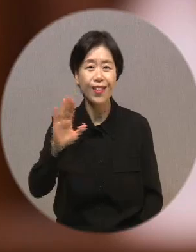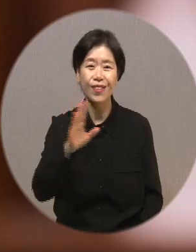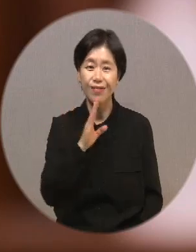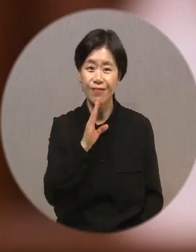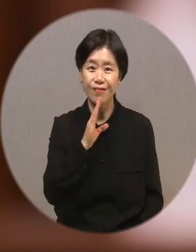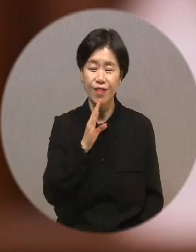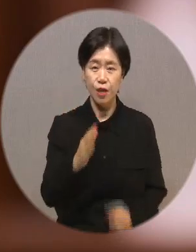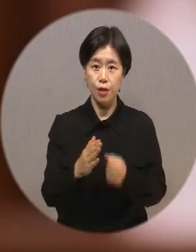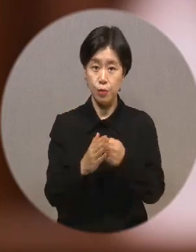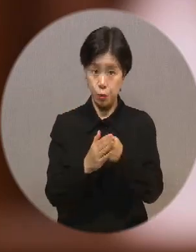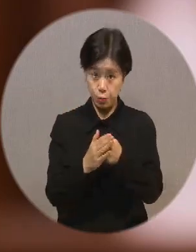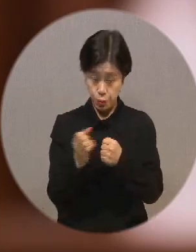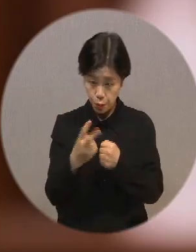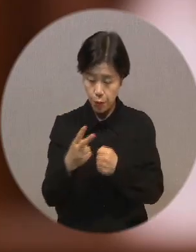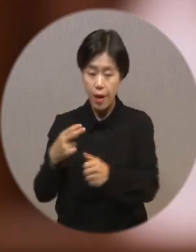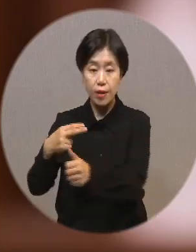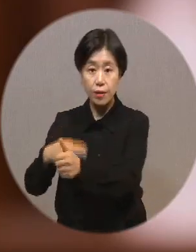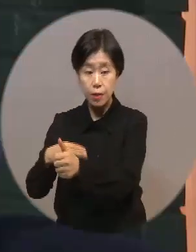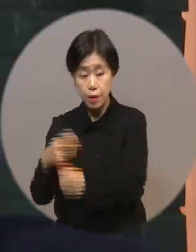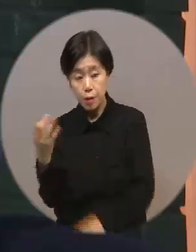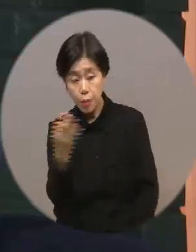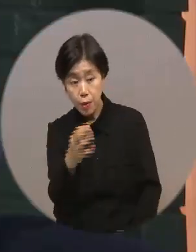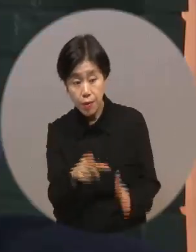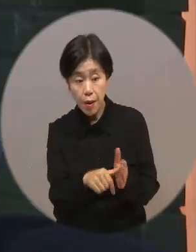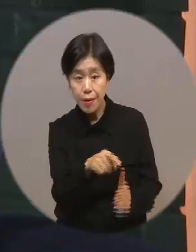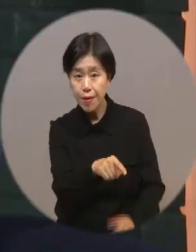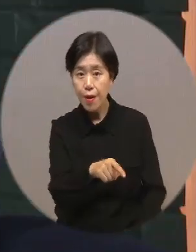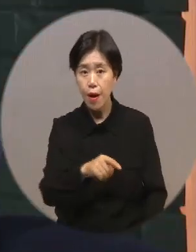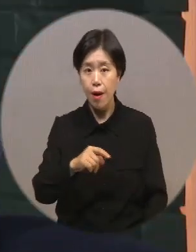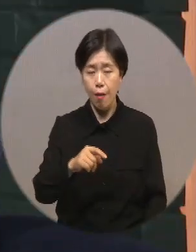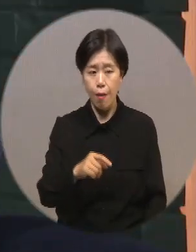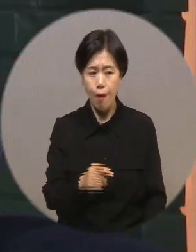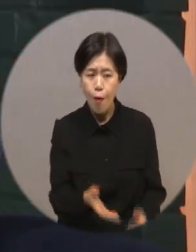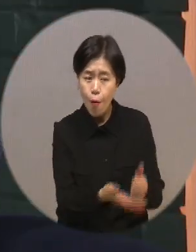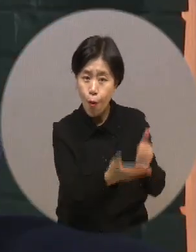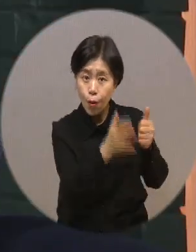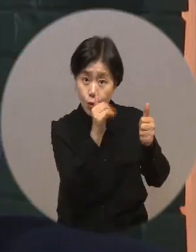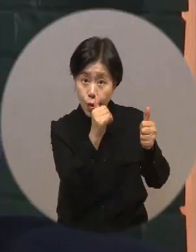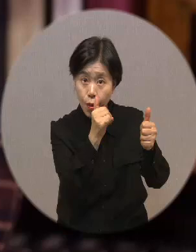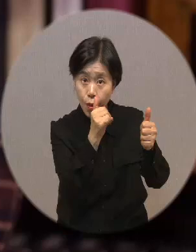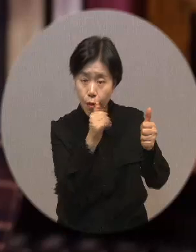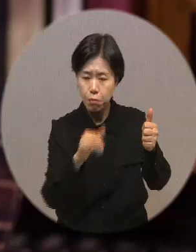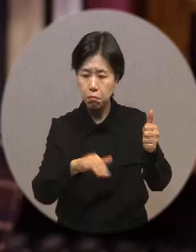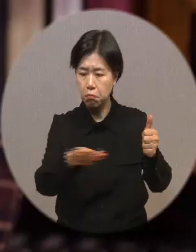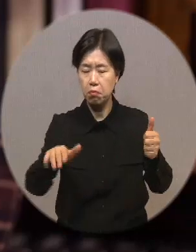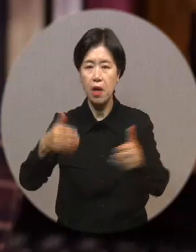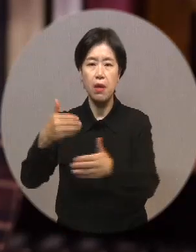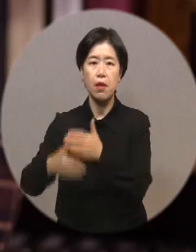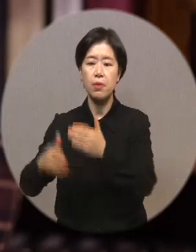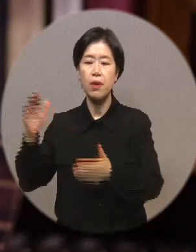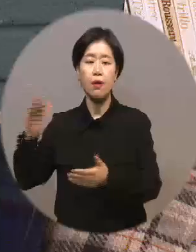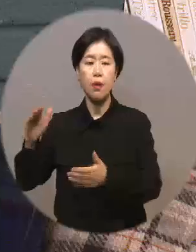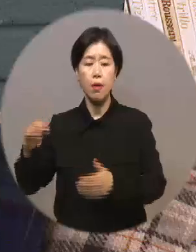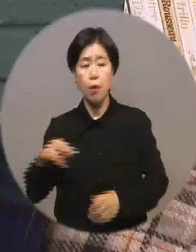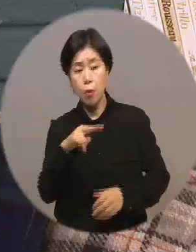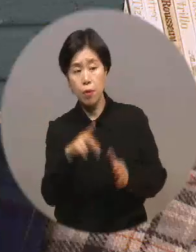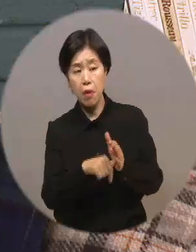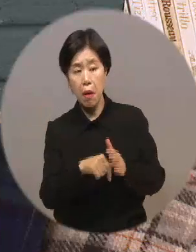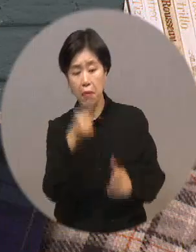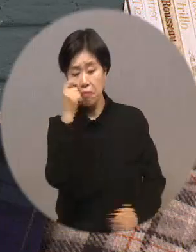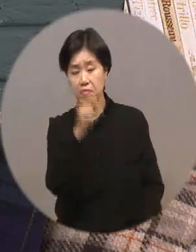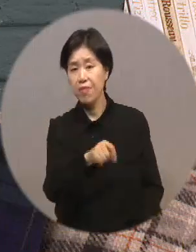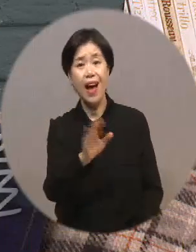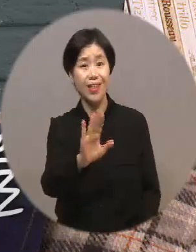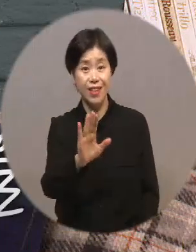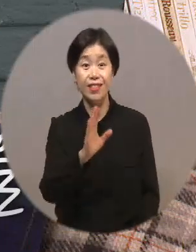그리고 선생님이 이뻐하는 아이는 아이들 세계에서도 이 아이를 함부로 대하지는 않아요. 어머나. 네, 그래서 레벨을